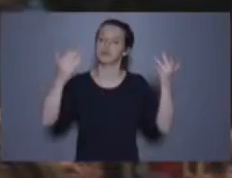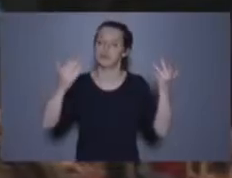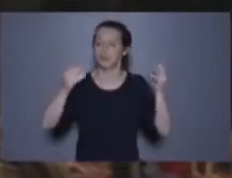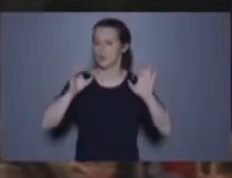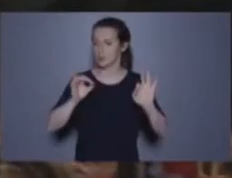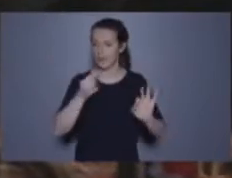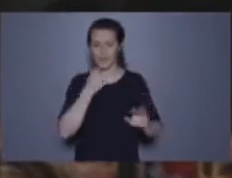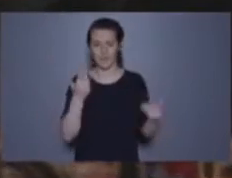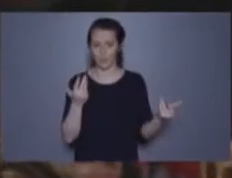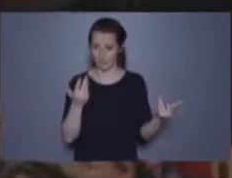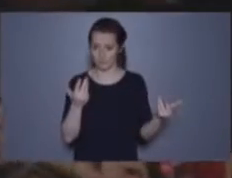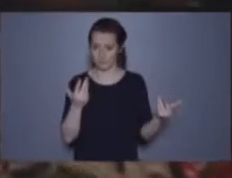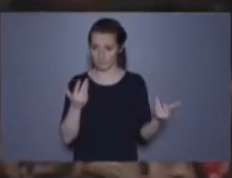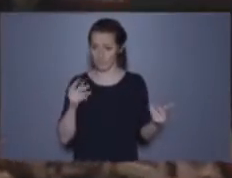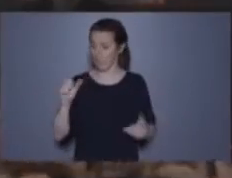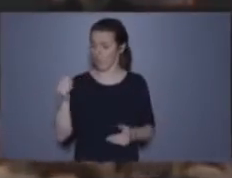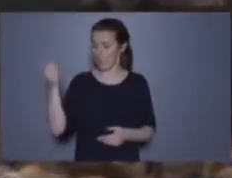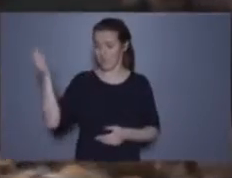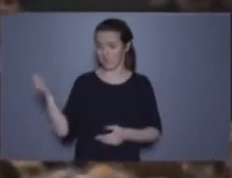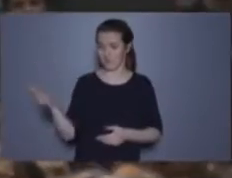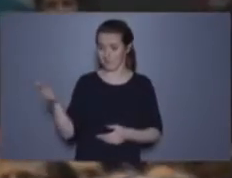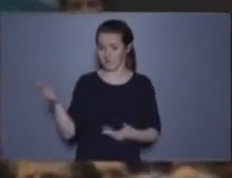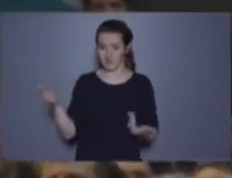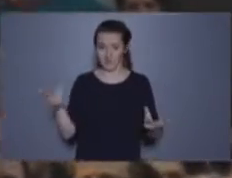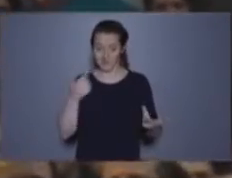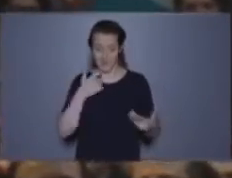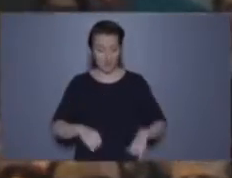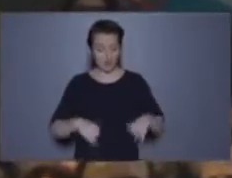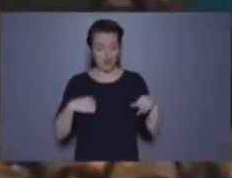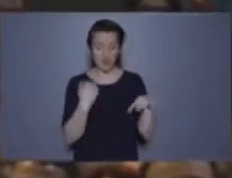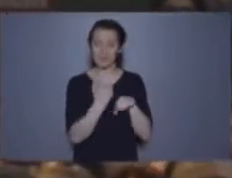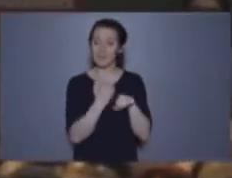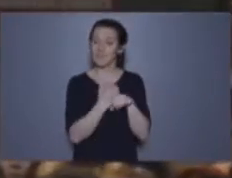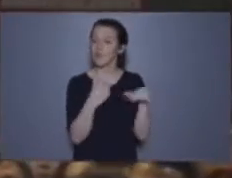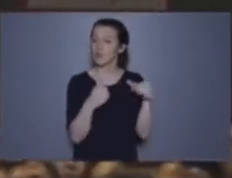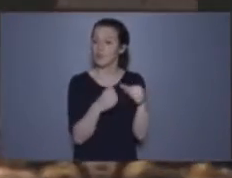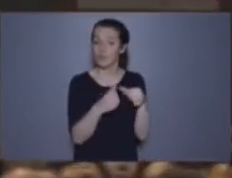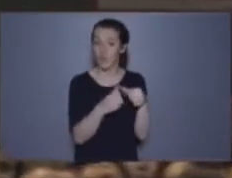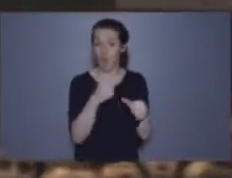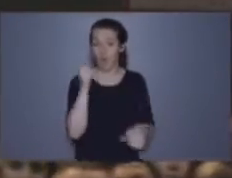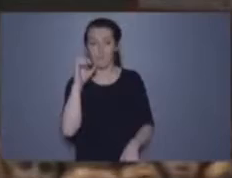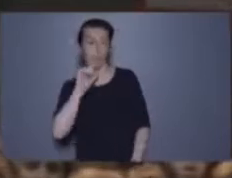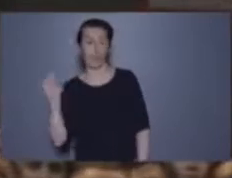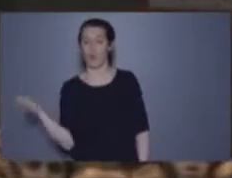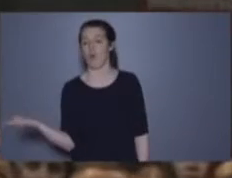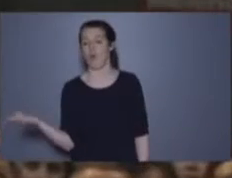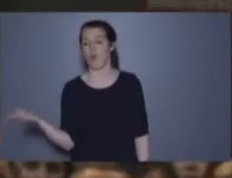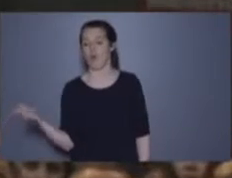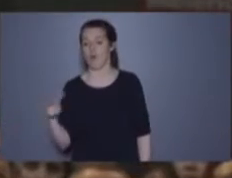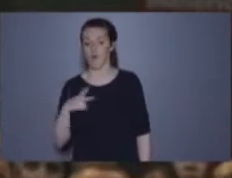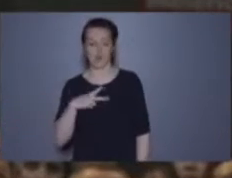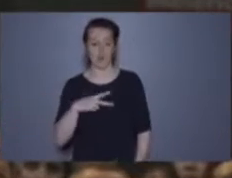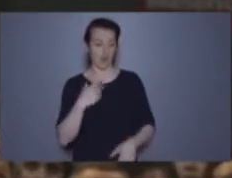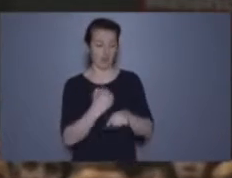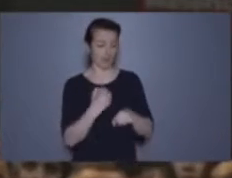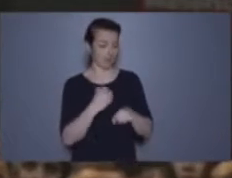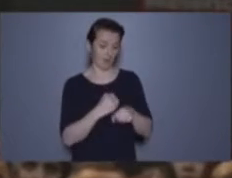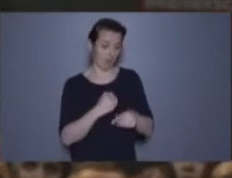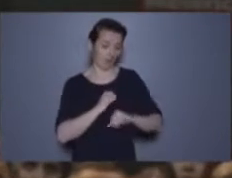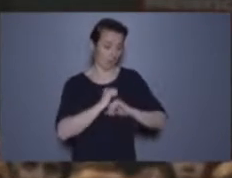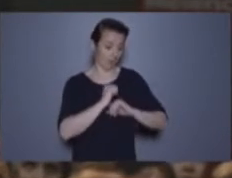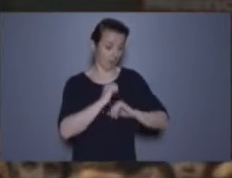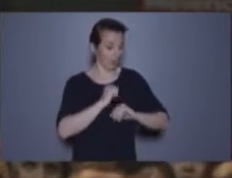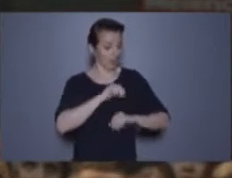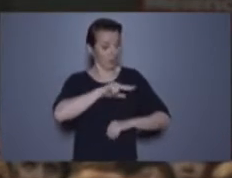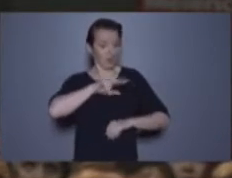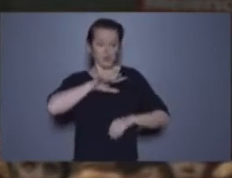Premièrement, qu'il ne sait pas à quels travaux sont employés les jeunes. Parce qu'il y a toutes sortes de travaux, quel que soit l'âge, 35 heures, c'est